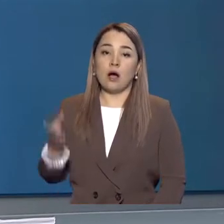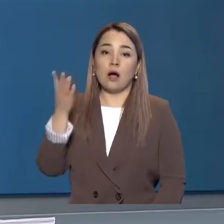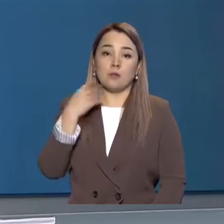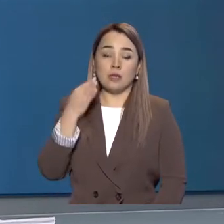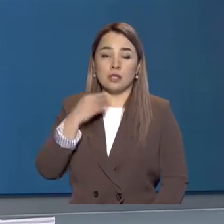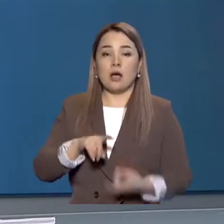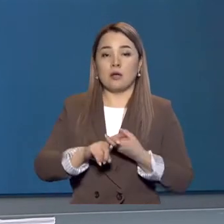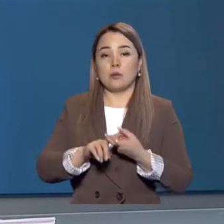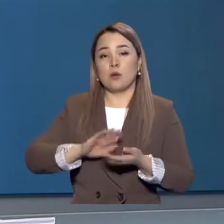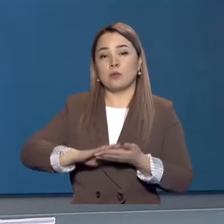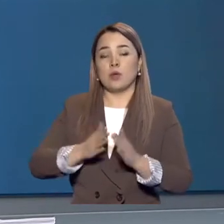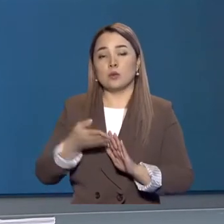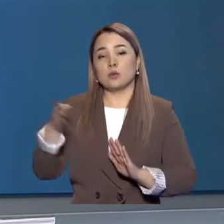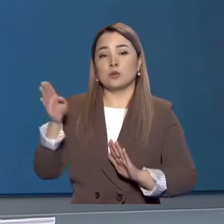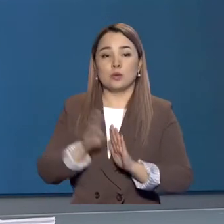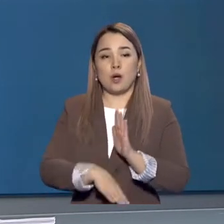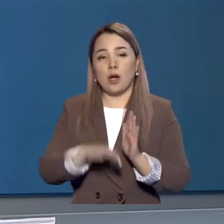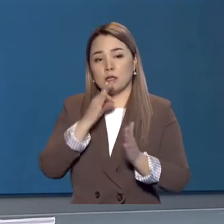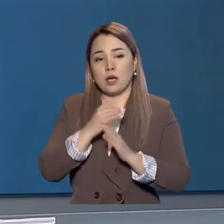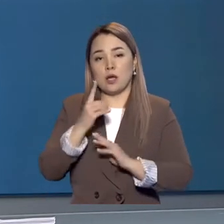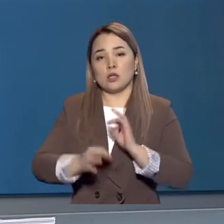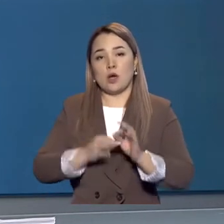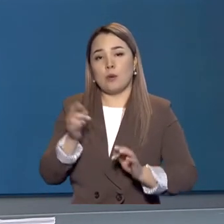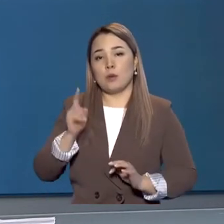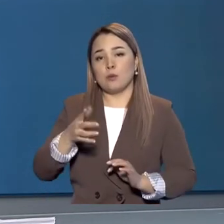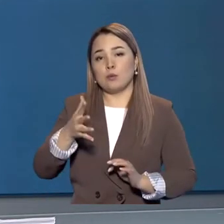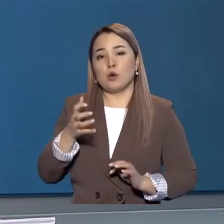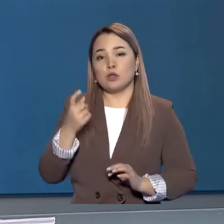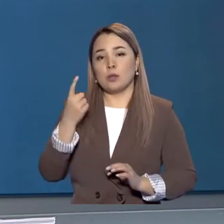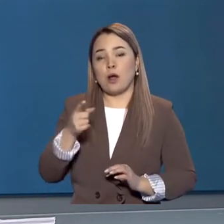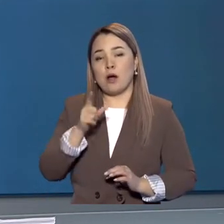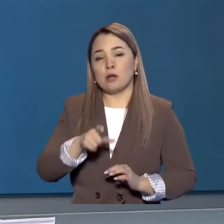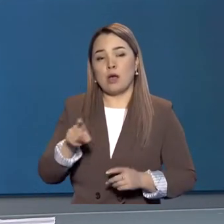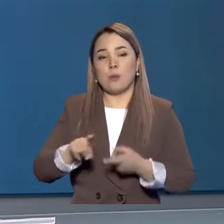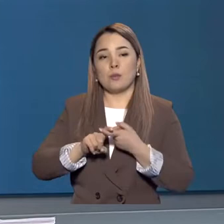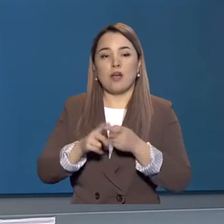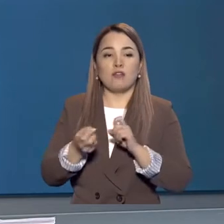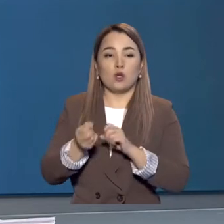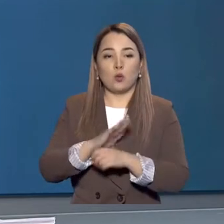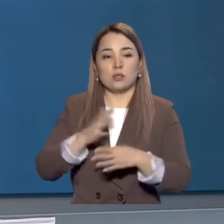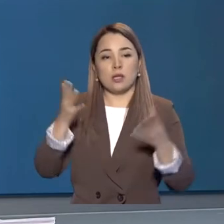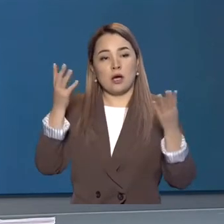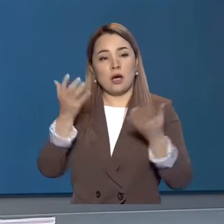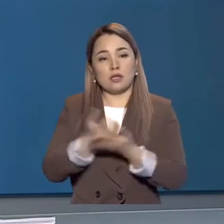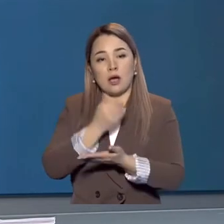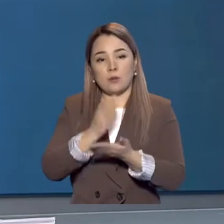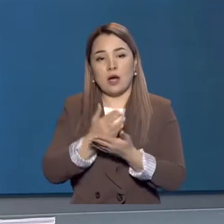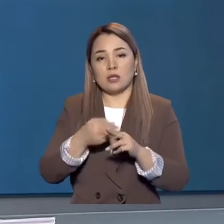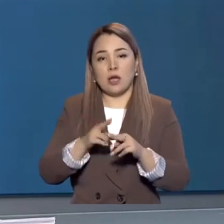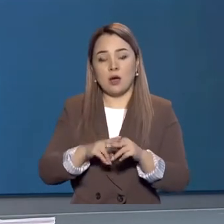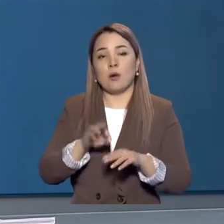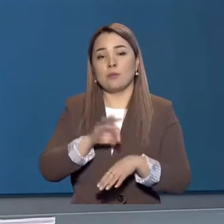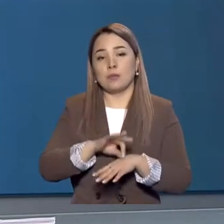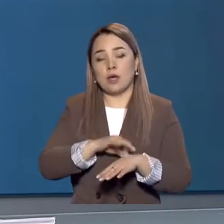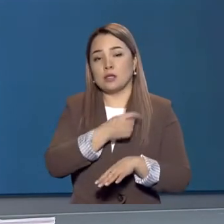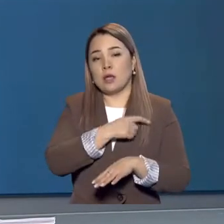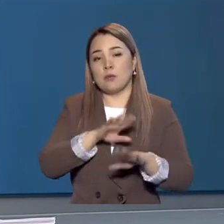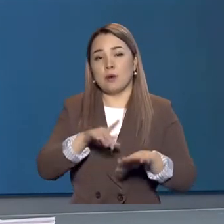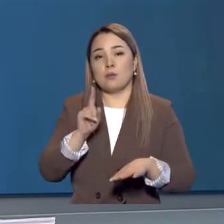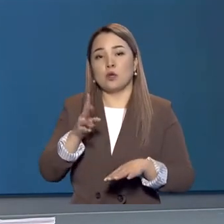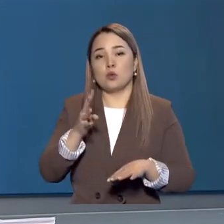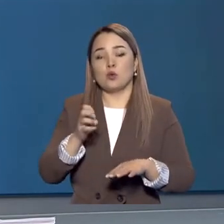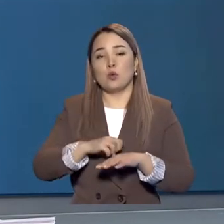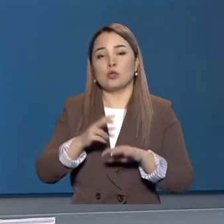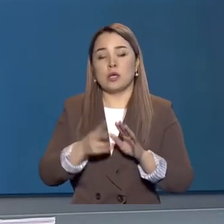Алматыда эпидахуал нашарлап барады. Соңғы тәулікте 1501 адамнан вирус табылған. Стационарларда 1417 науқас